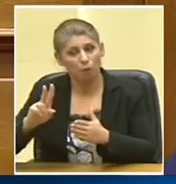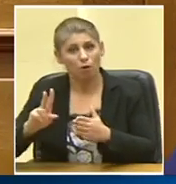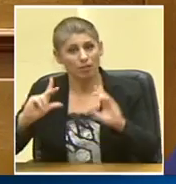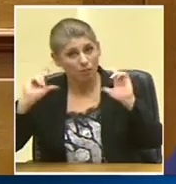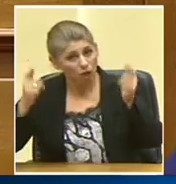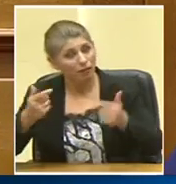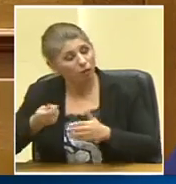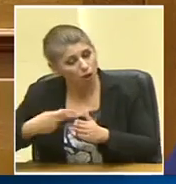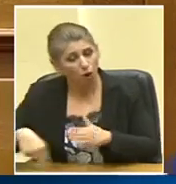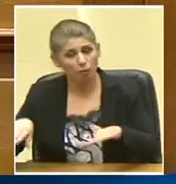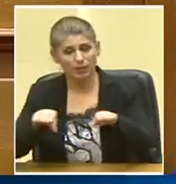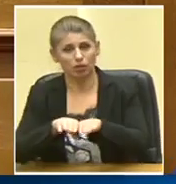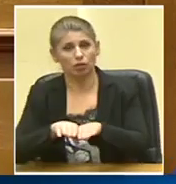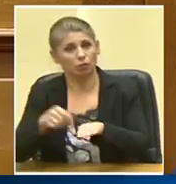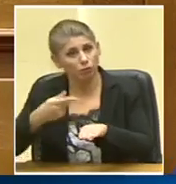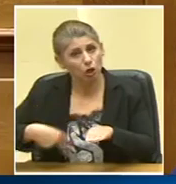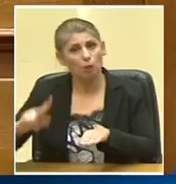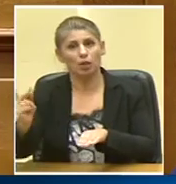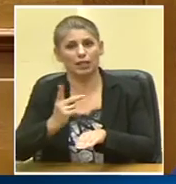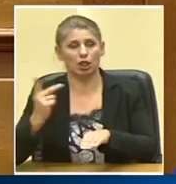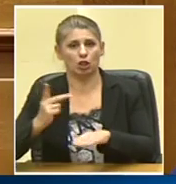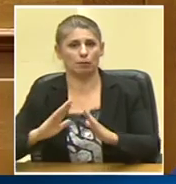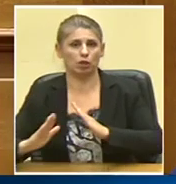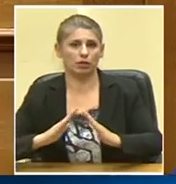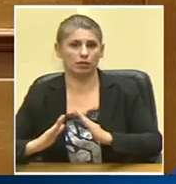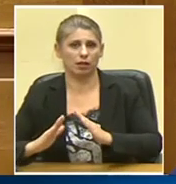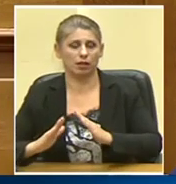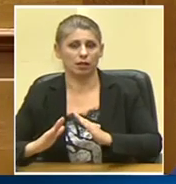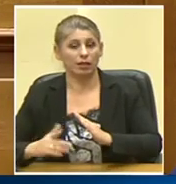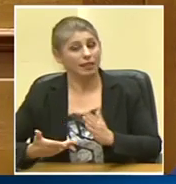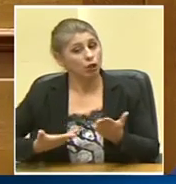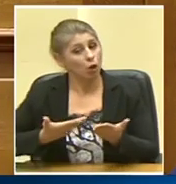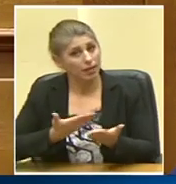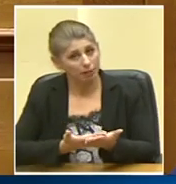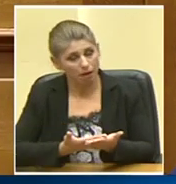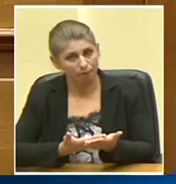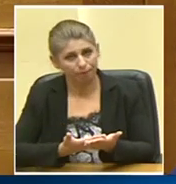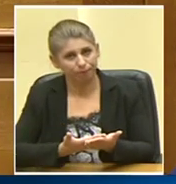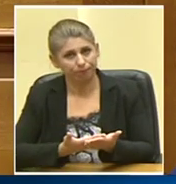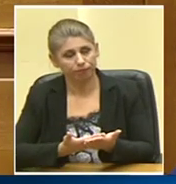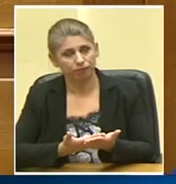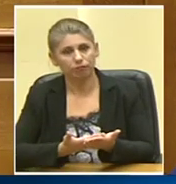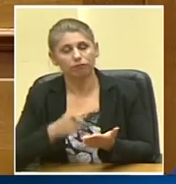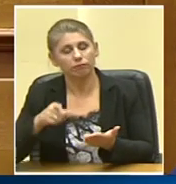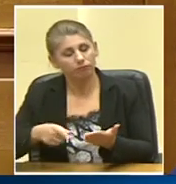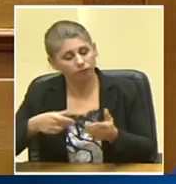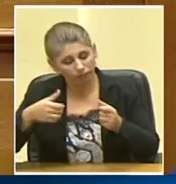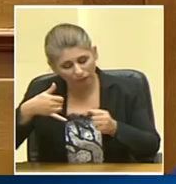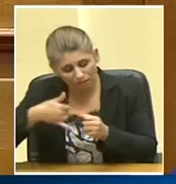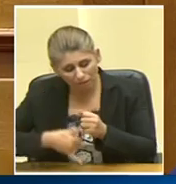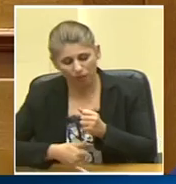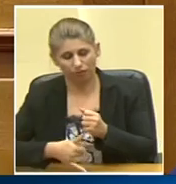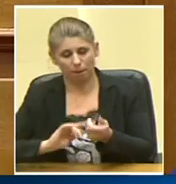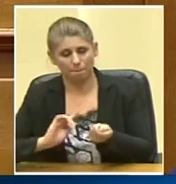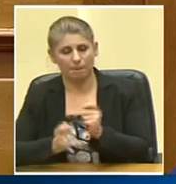ισότητα, περισσότερη κοινωνική προστασία. Αλλά και το αίτημα για την ριζική μεταρρύθμιση του